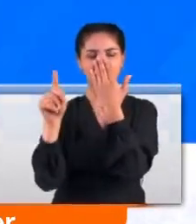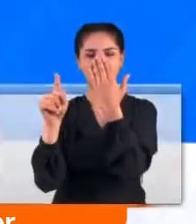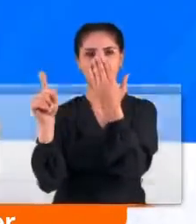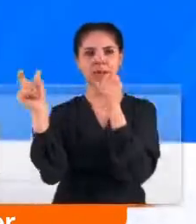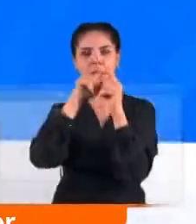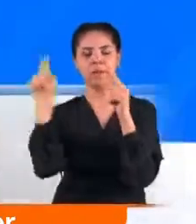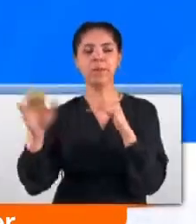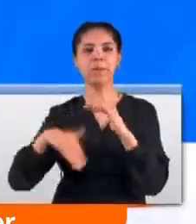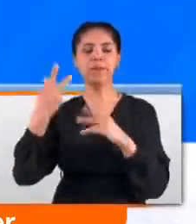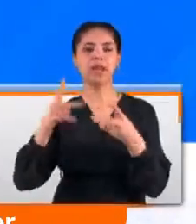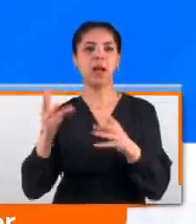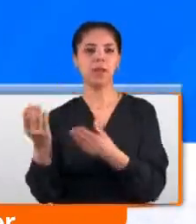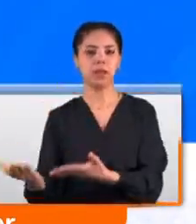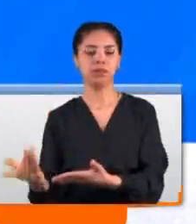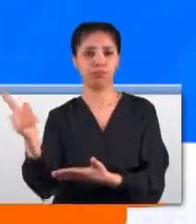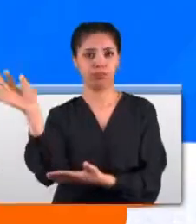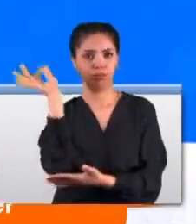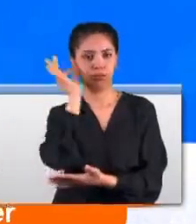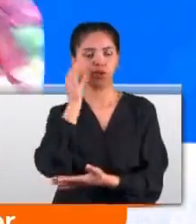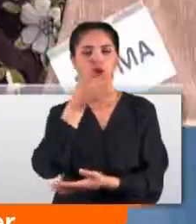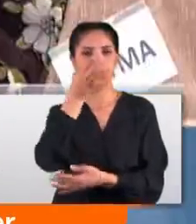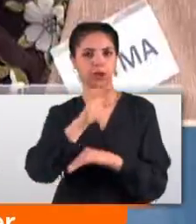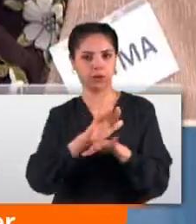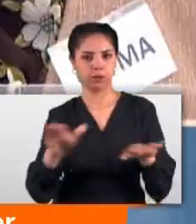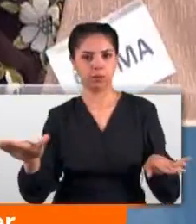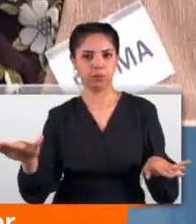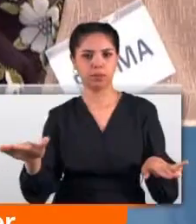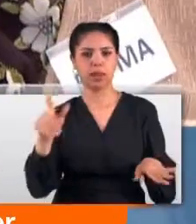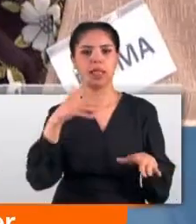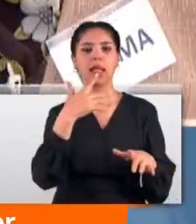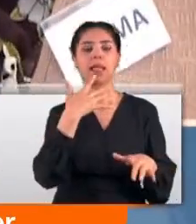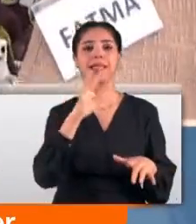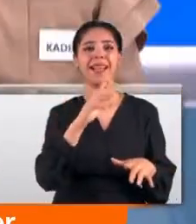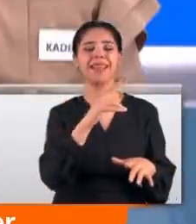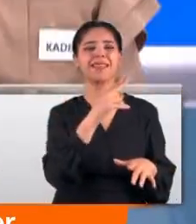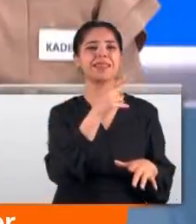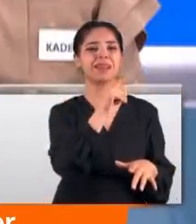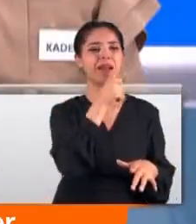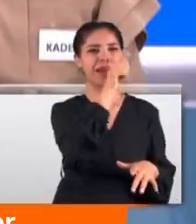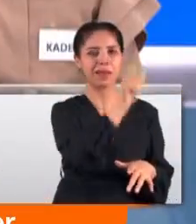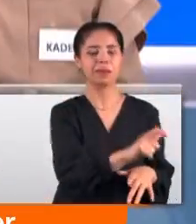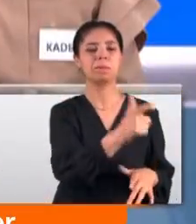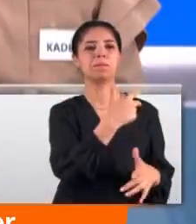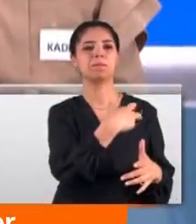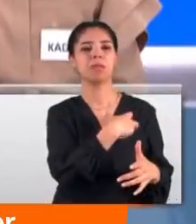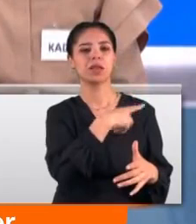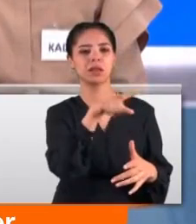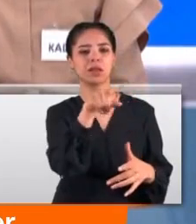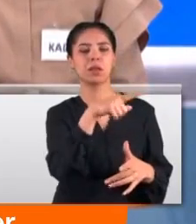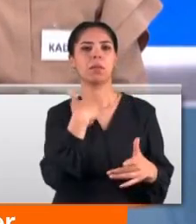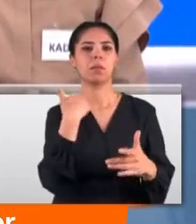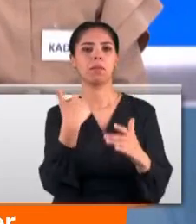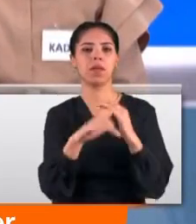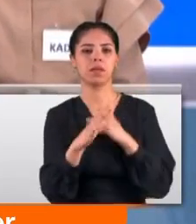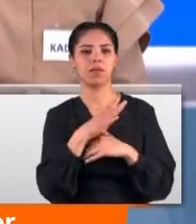kaldı. Sen de Deniz'i duydun, gittin ifade verdin. Deniz'in karısıyla da benim kocam yazışıyordu dedi. Ercan'ın Deniz'den bir menfaati olması lazım. Ya